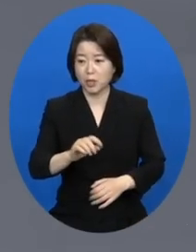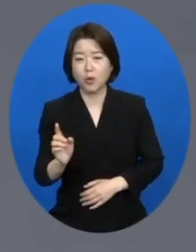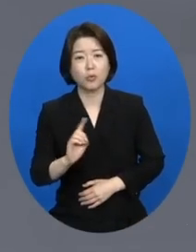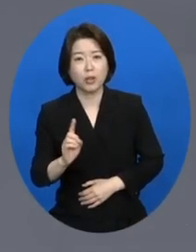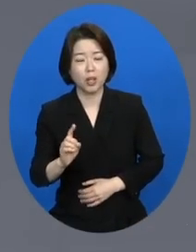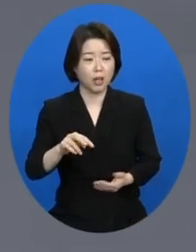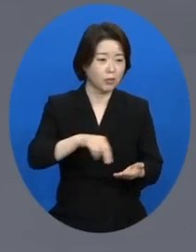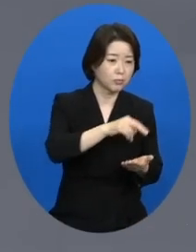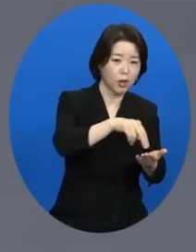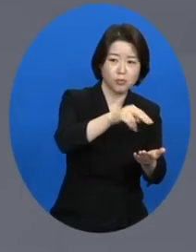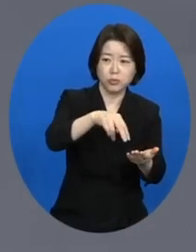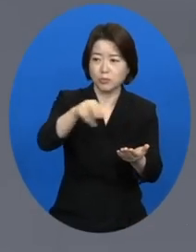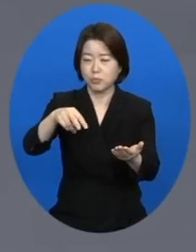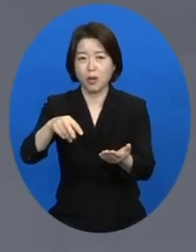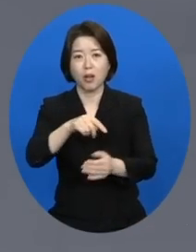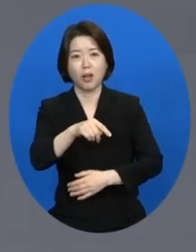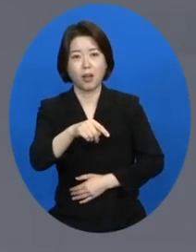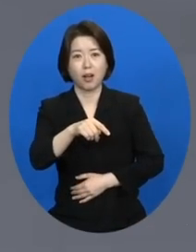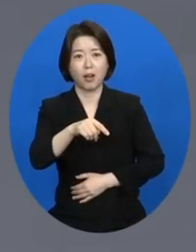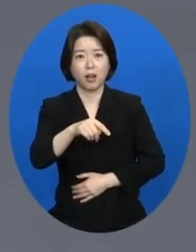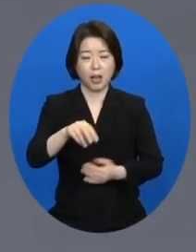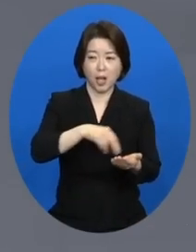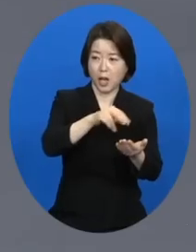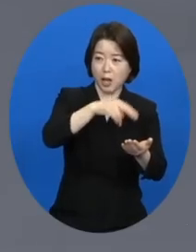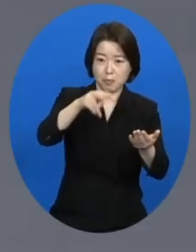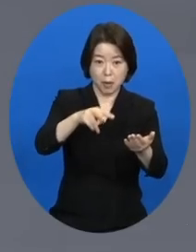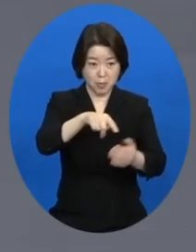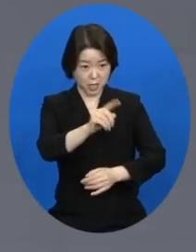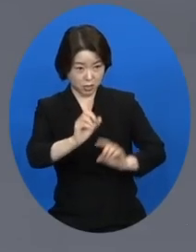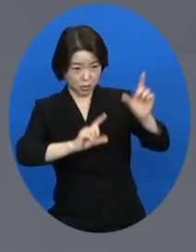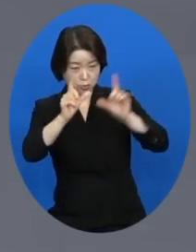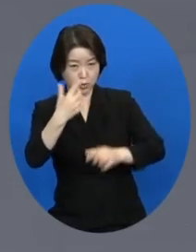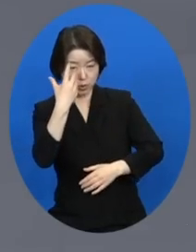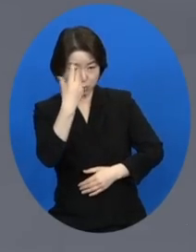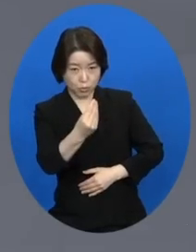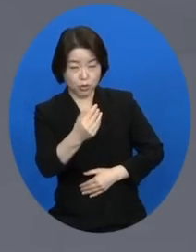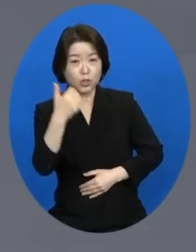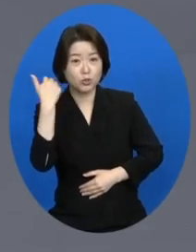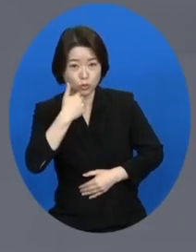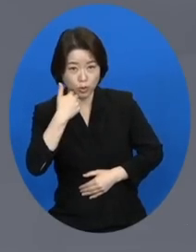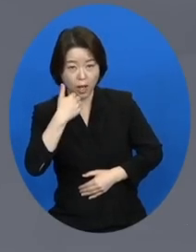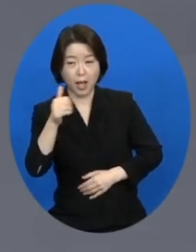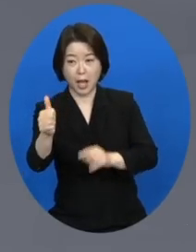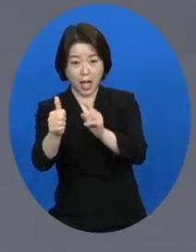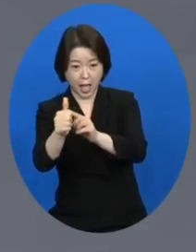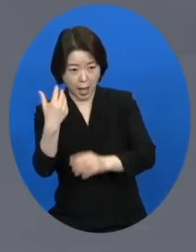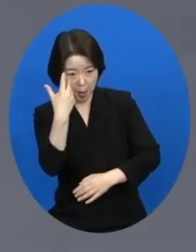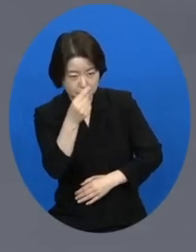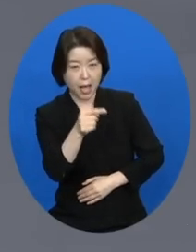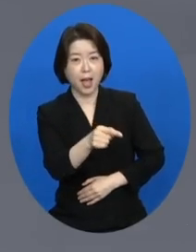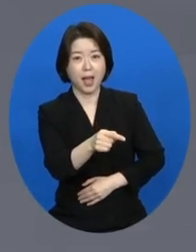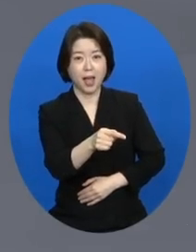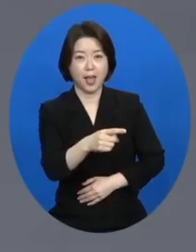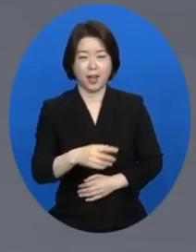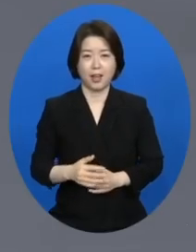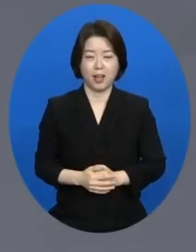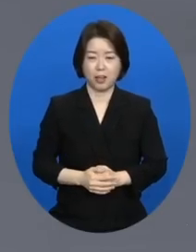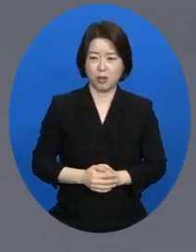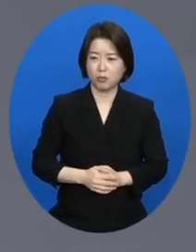이 방황하는 겁니다. 방황하고 있는 모습을 어떤 사람이 발견을 합니다. 그